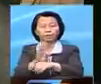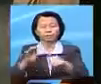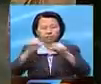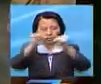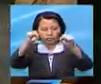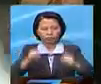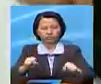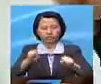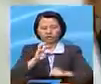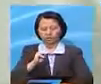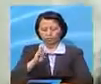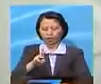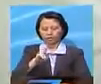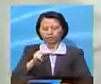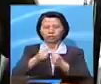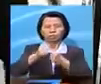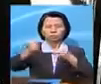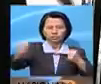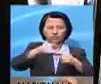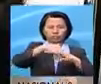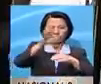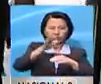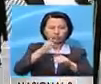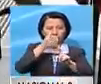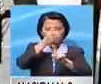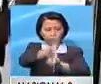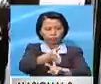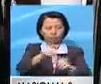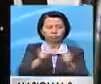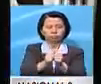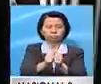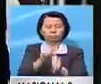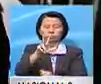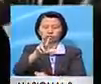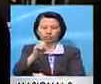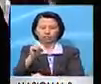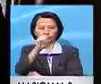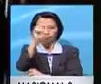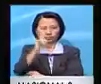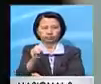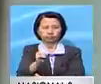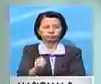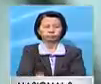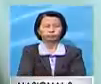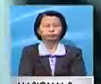stesen-stesen MRT jauh melebihi sasaran sebanyak 30%.